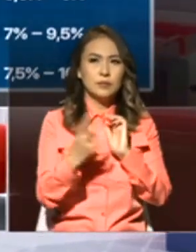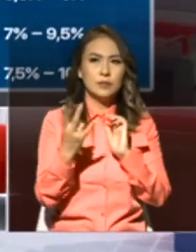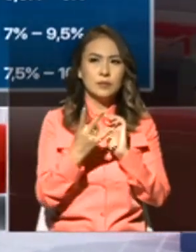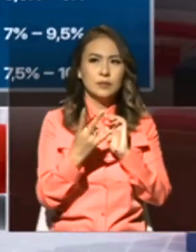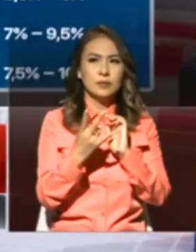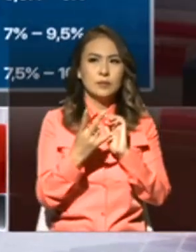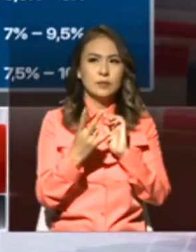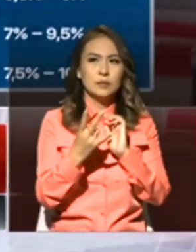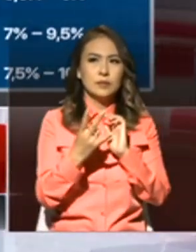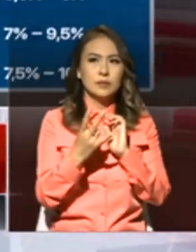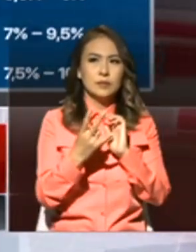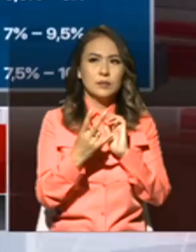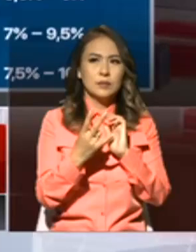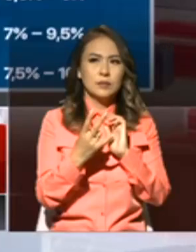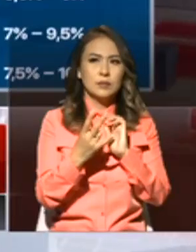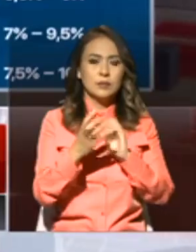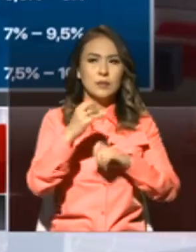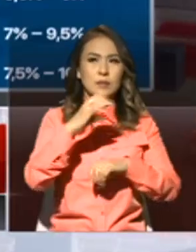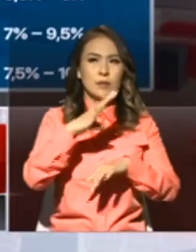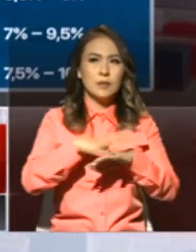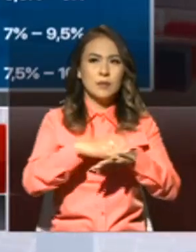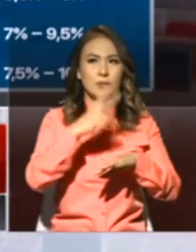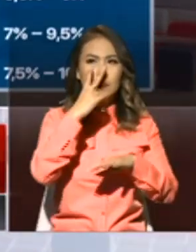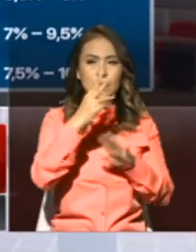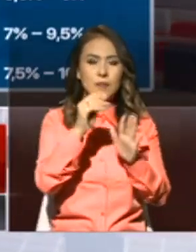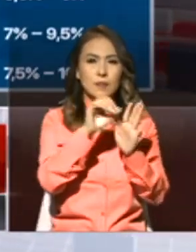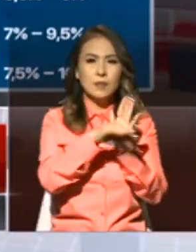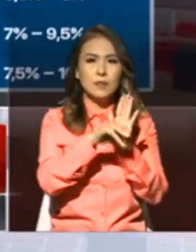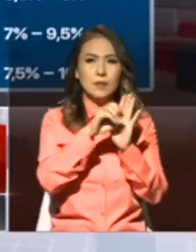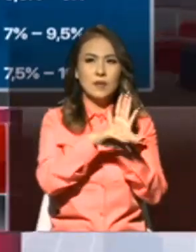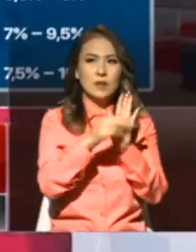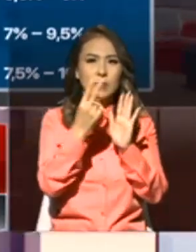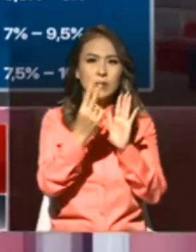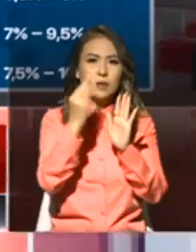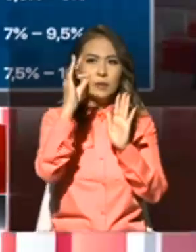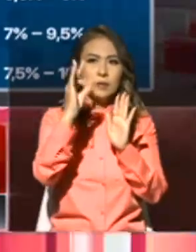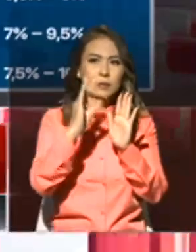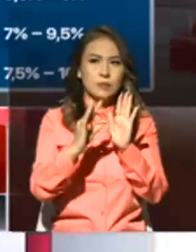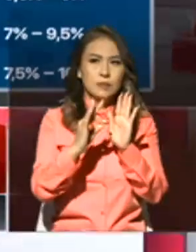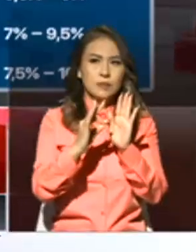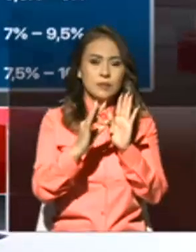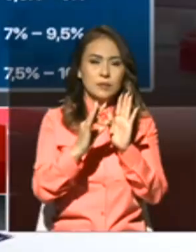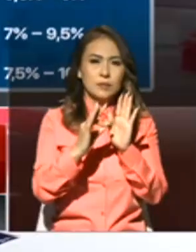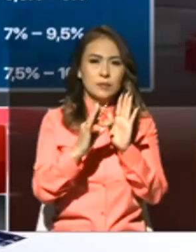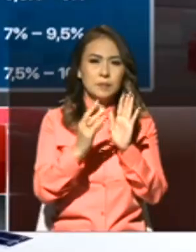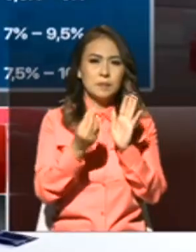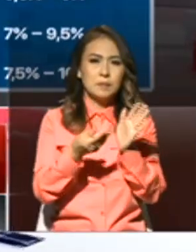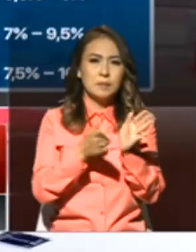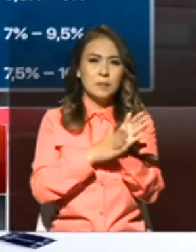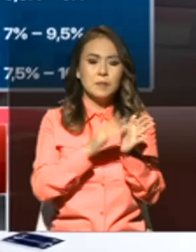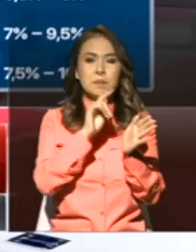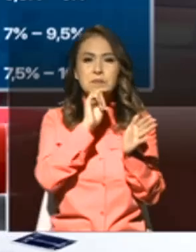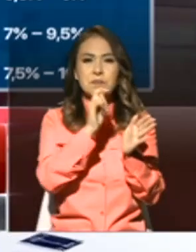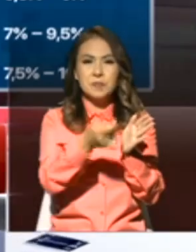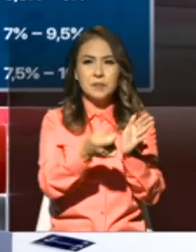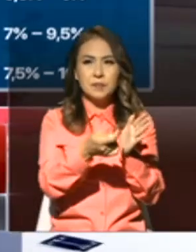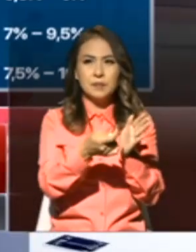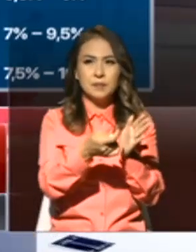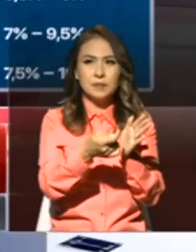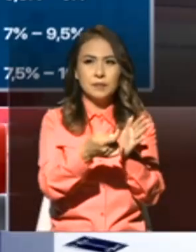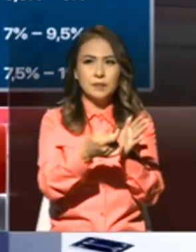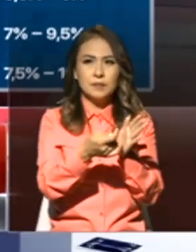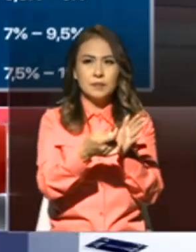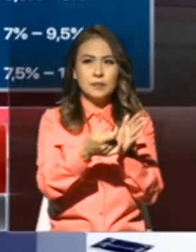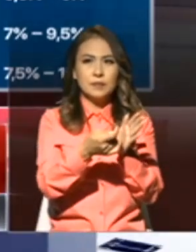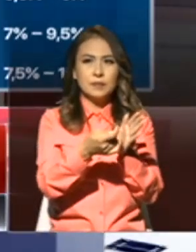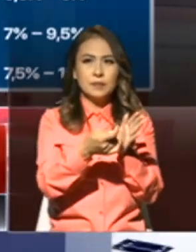Бағалау көрсеткіші деген сол банк тарапынан сіздің салған ақшаңызға 2% біз банк сыйақы береді. Сол соны жағдай